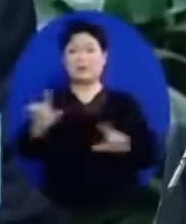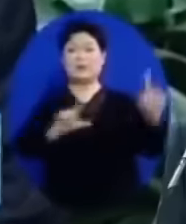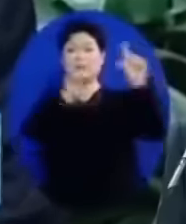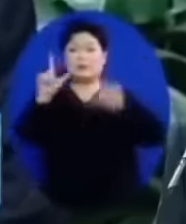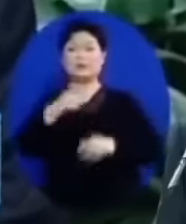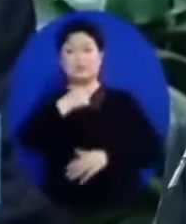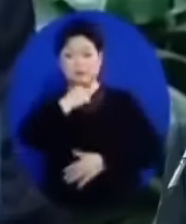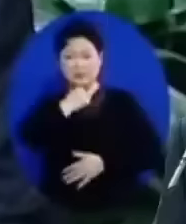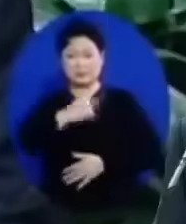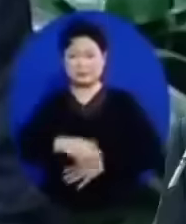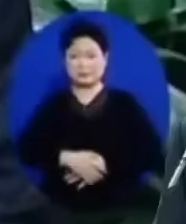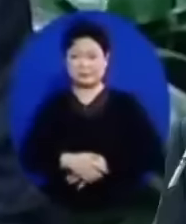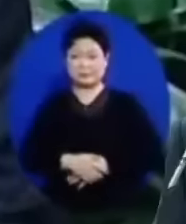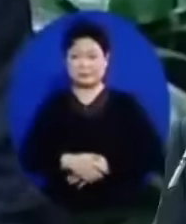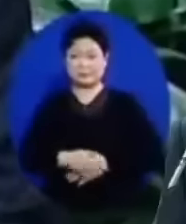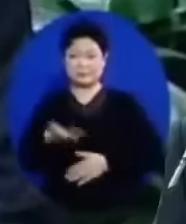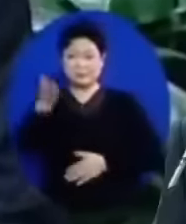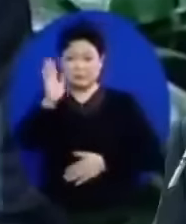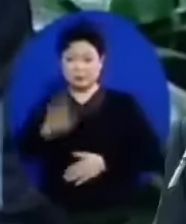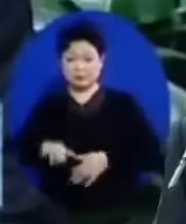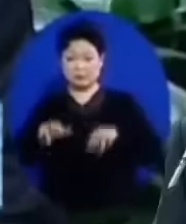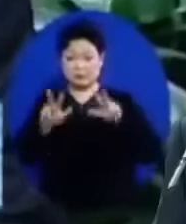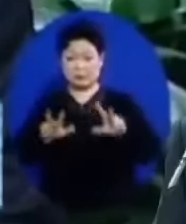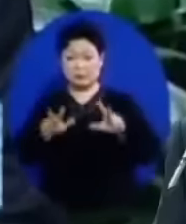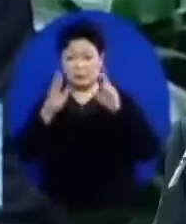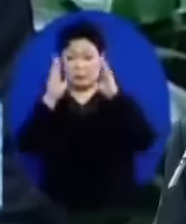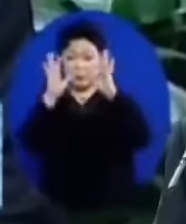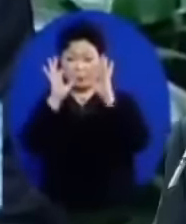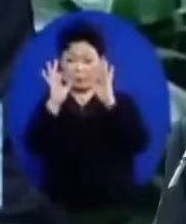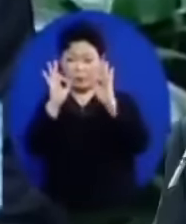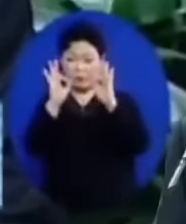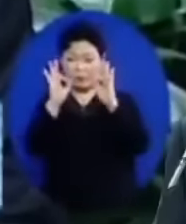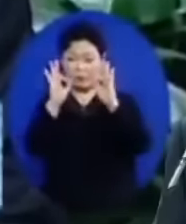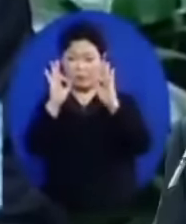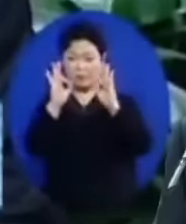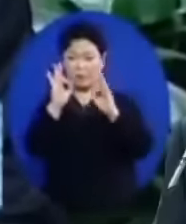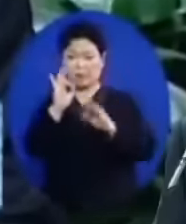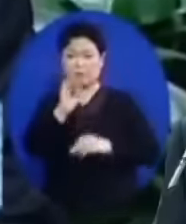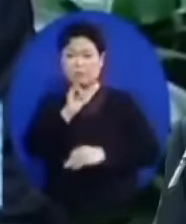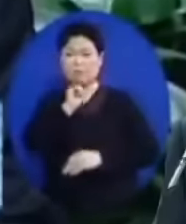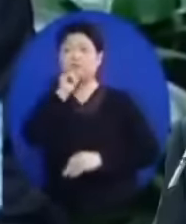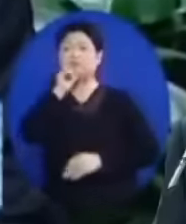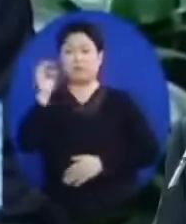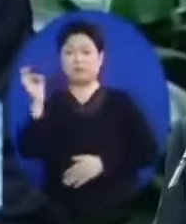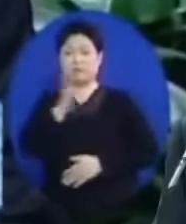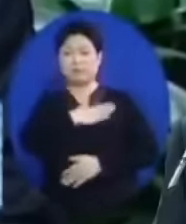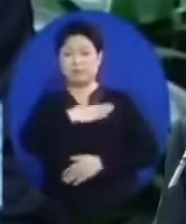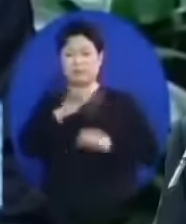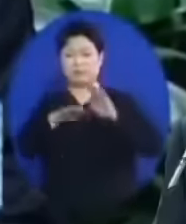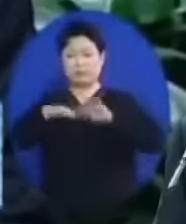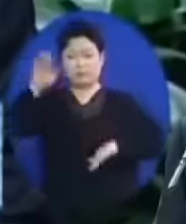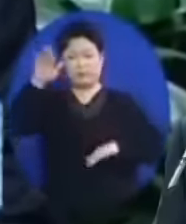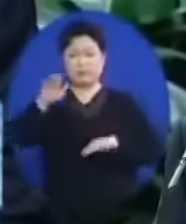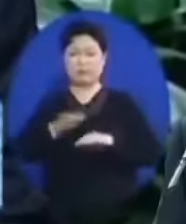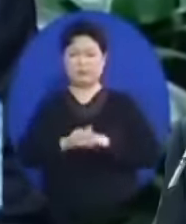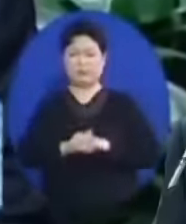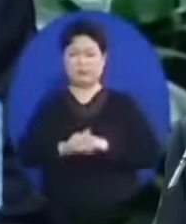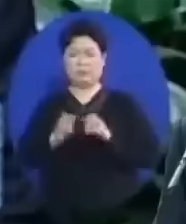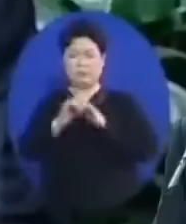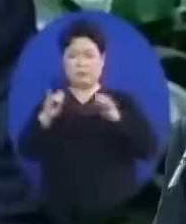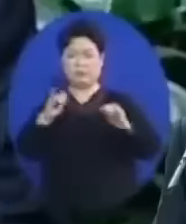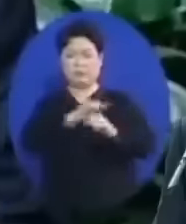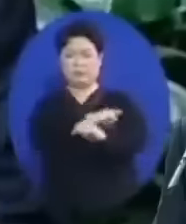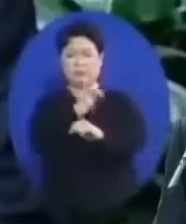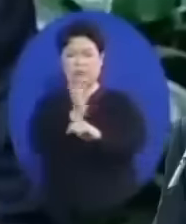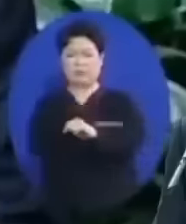것입니다. 그런데 현실을 바라보면 빈부의 격차는 어느 사회든지 만연하고 인권의